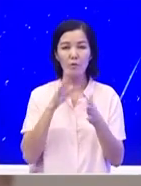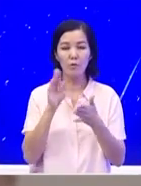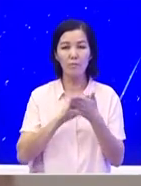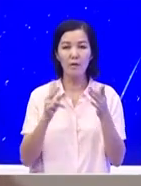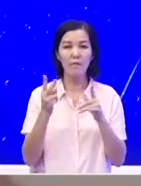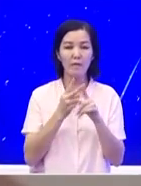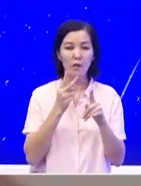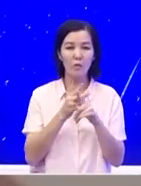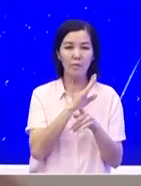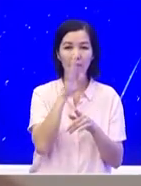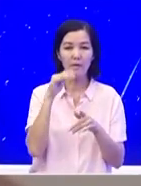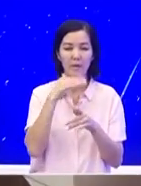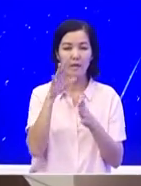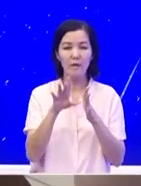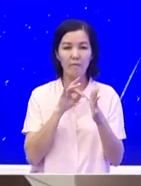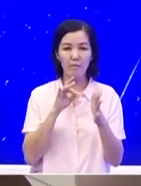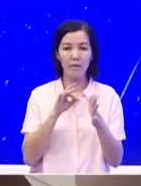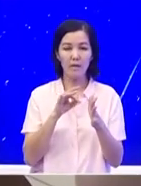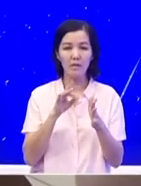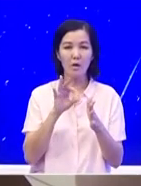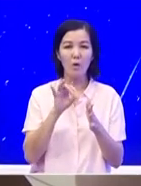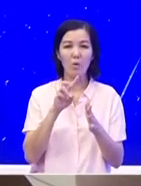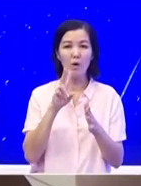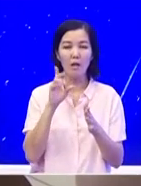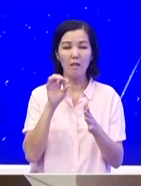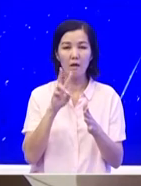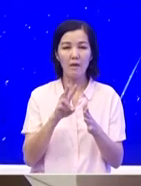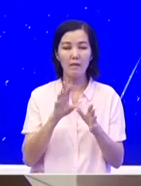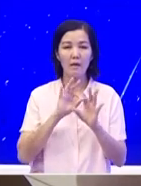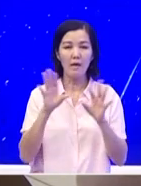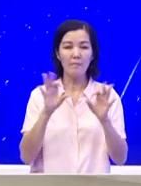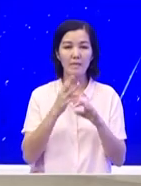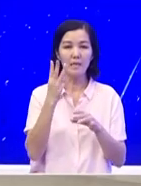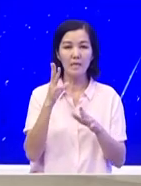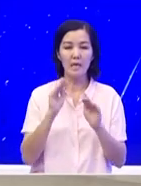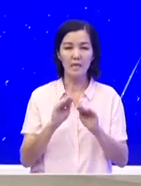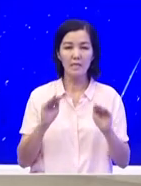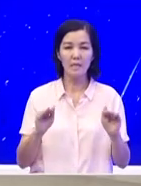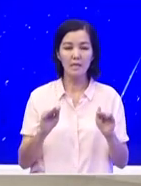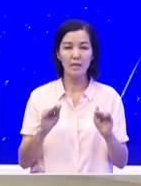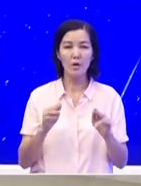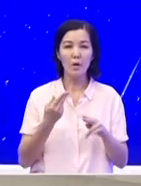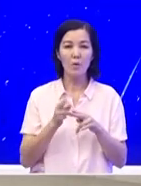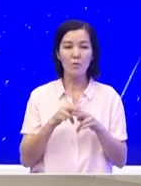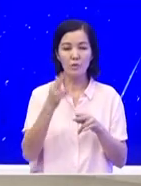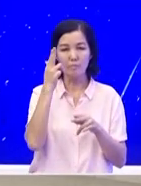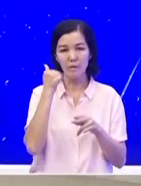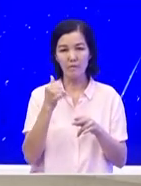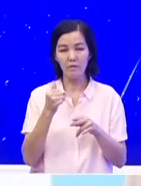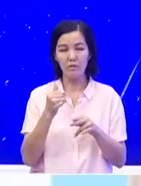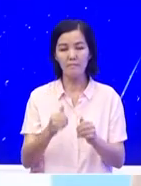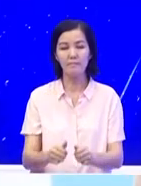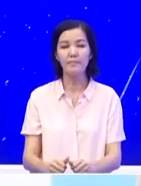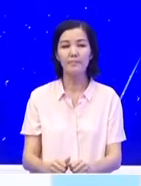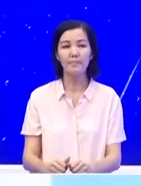второй вариант. Так поступила и талдыкурганка Оралхан Умбетова. Как поясняет мать троих детей, для нее этот формат более привычен и удобен.